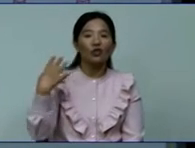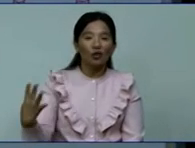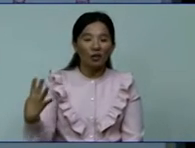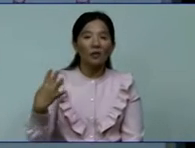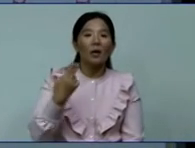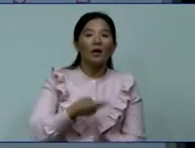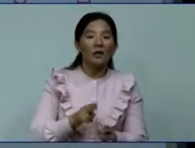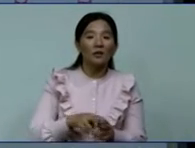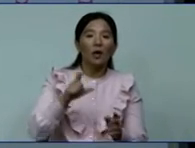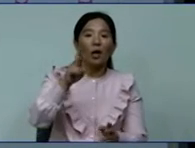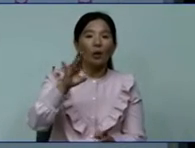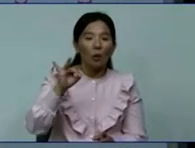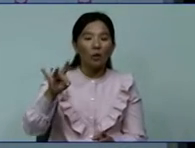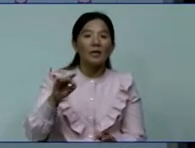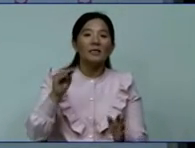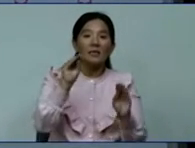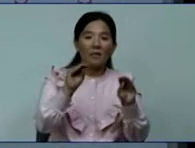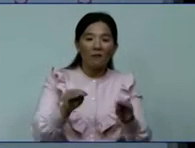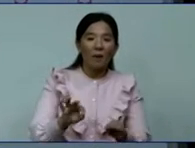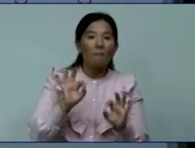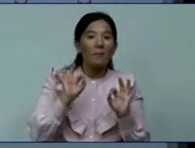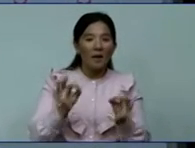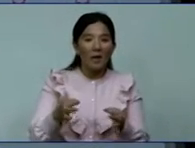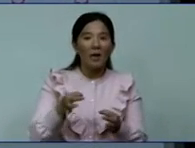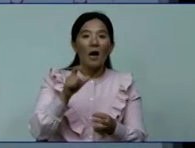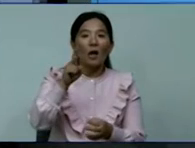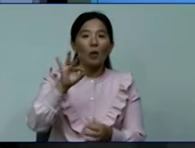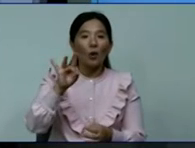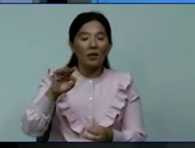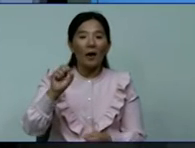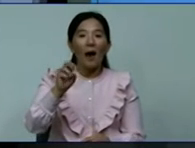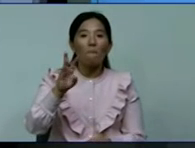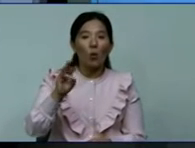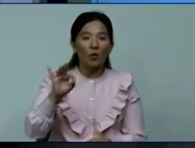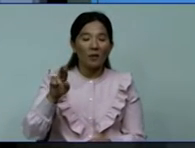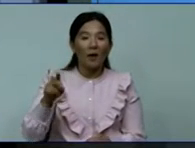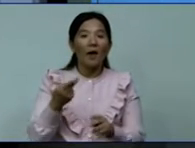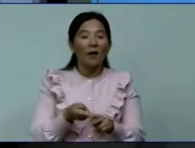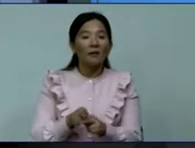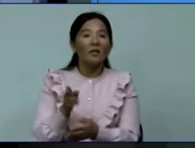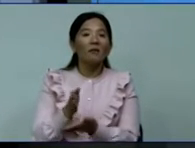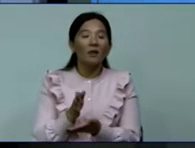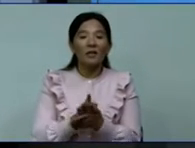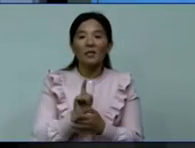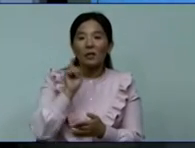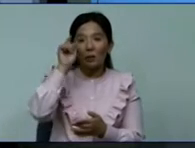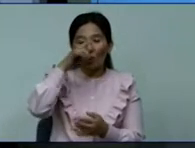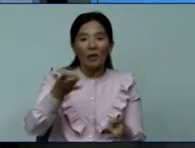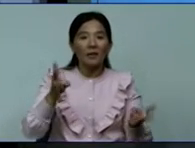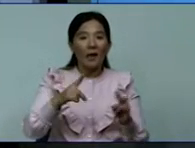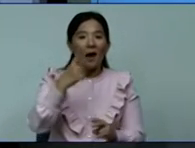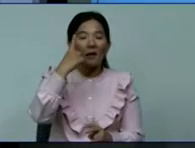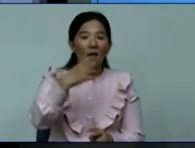NH4-хлор. Составляем правильную формулу хлорида аммония. Хлорид, являясь кислотным остатком